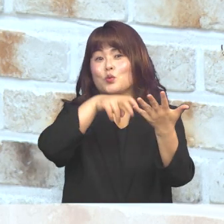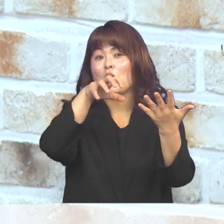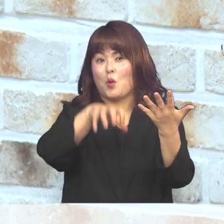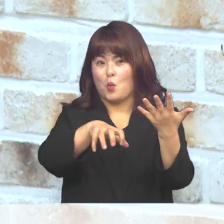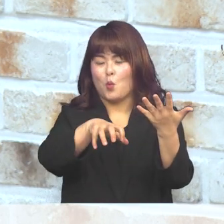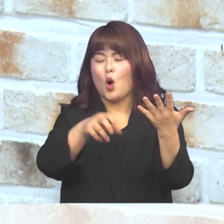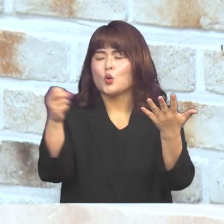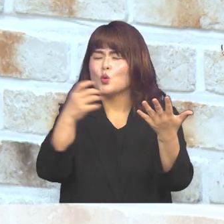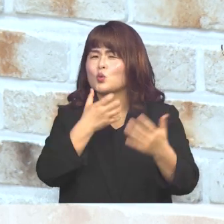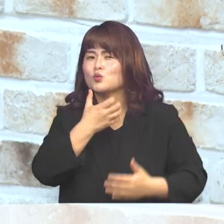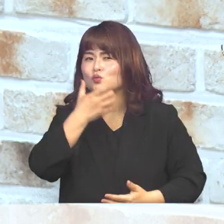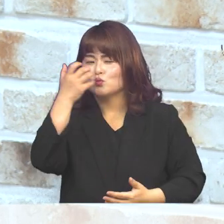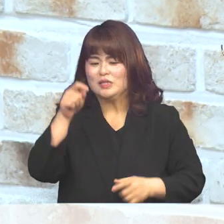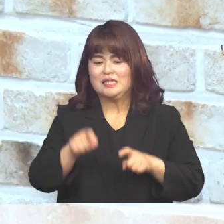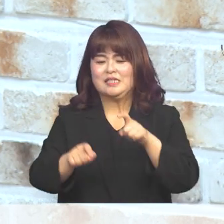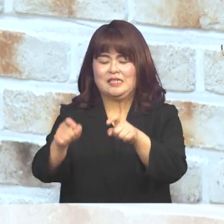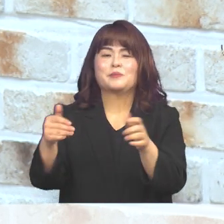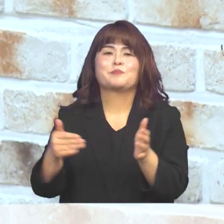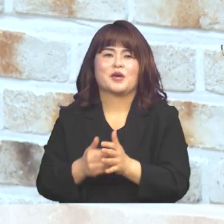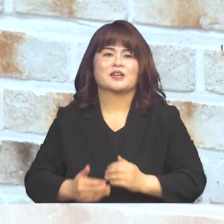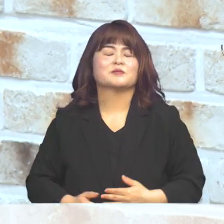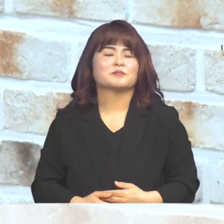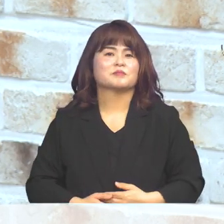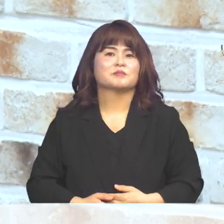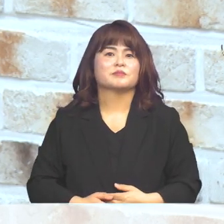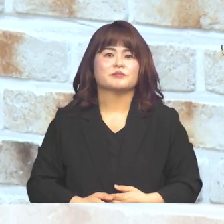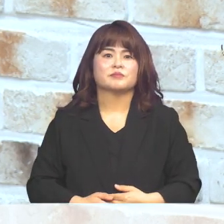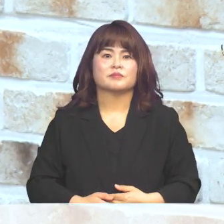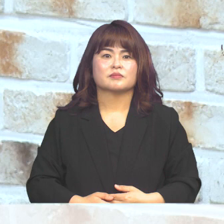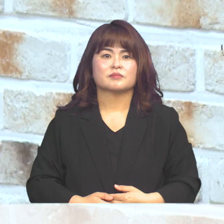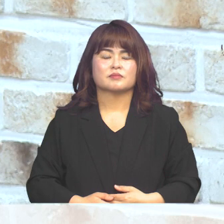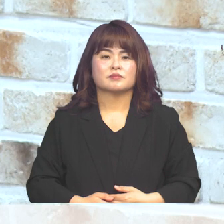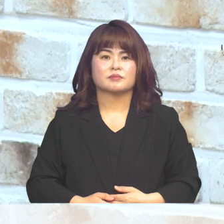그 꿈꾸던 현실이 이제 이루어졌습니다.